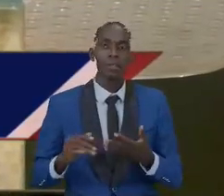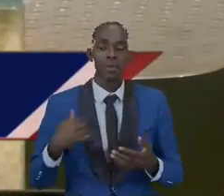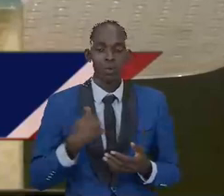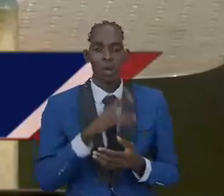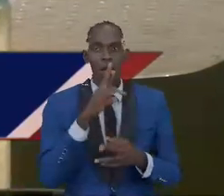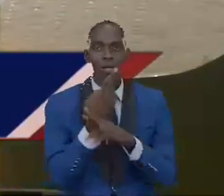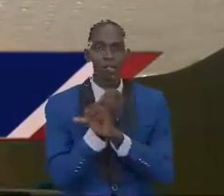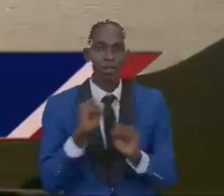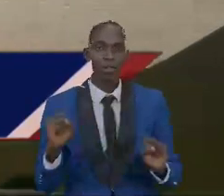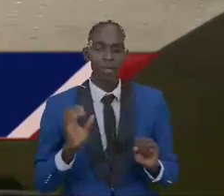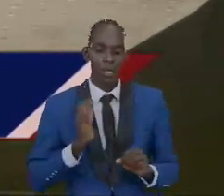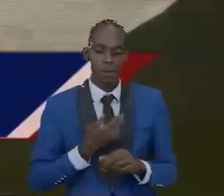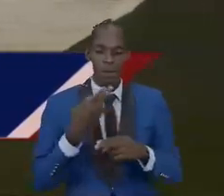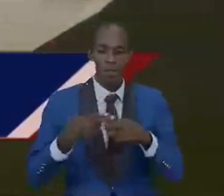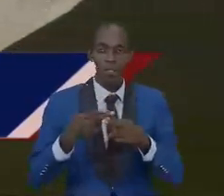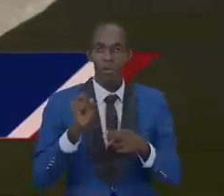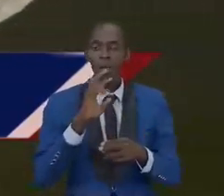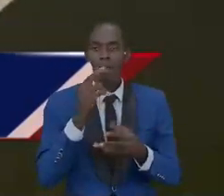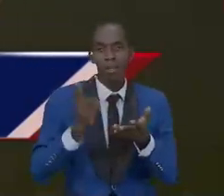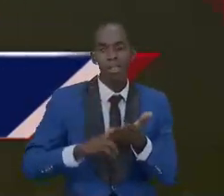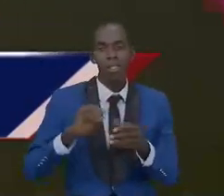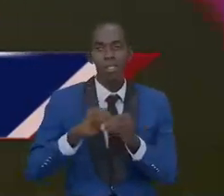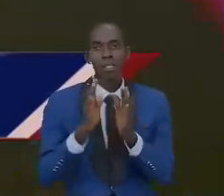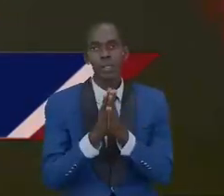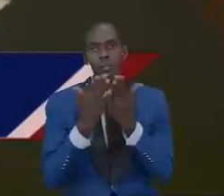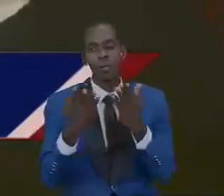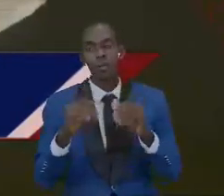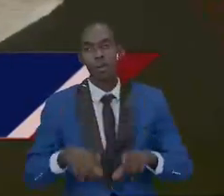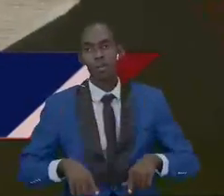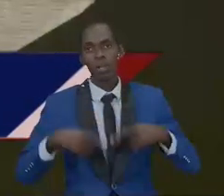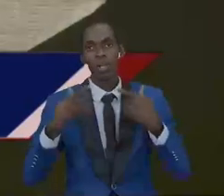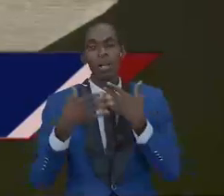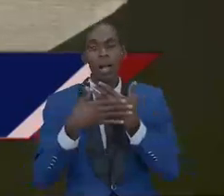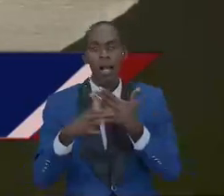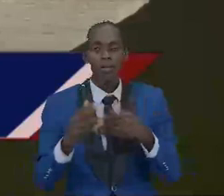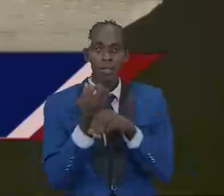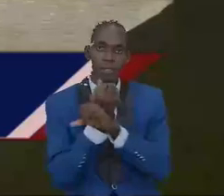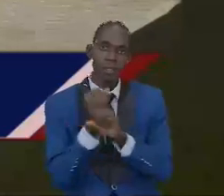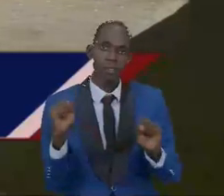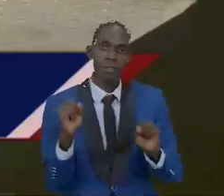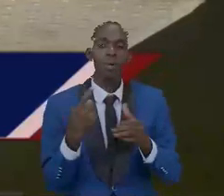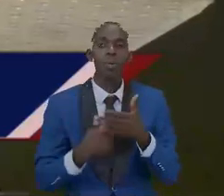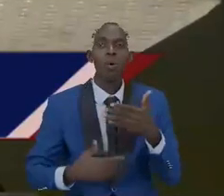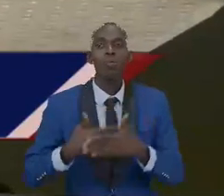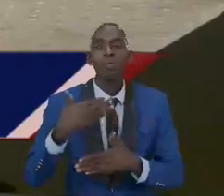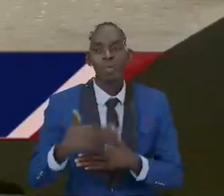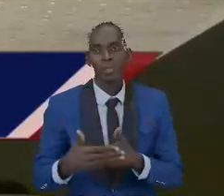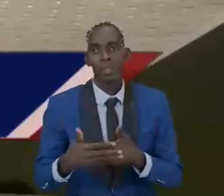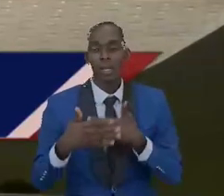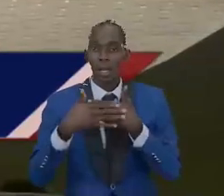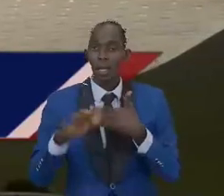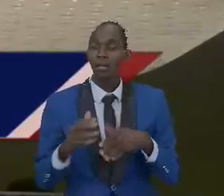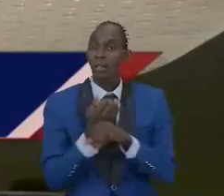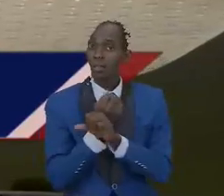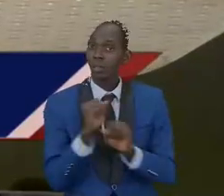rachetés nos noms sont inscrits dans le Livre de Vie après le salut alors qu'est-ce qui suivra après la